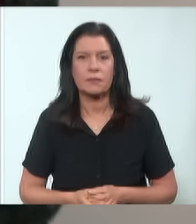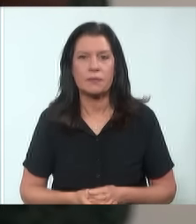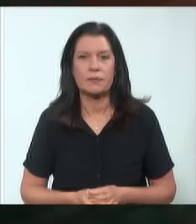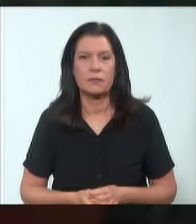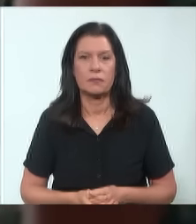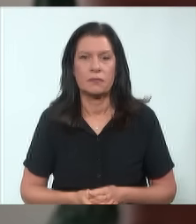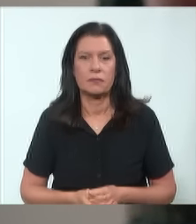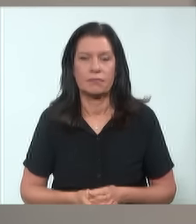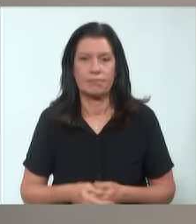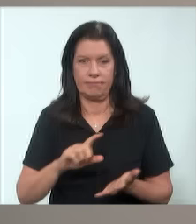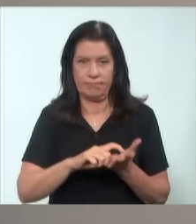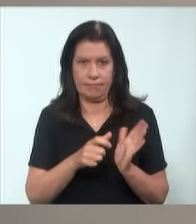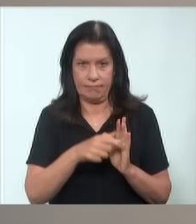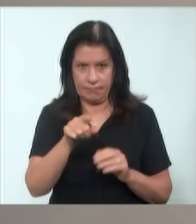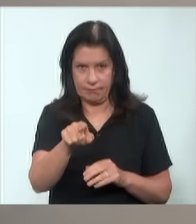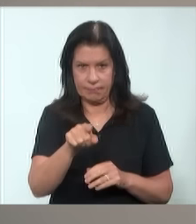והחדר.